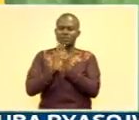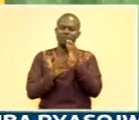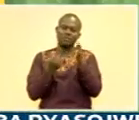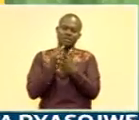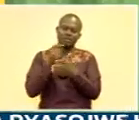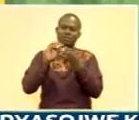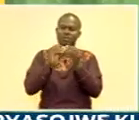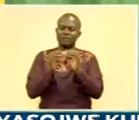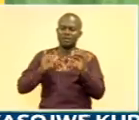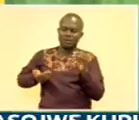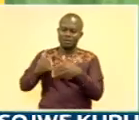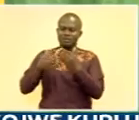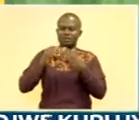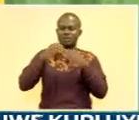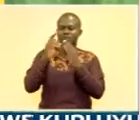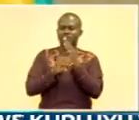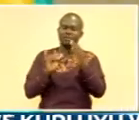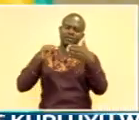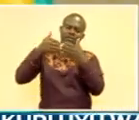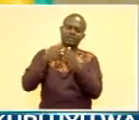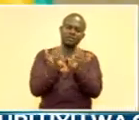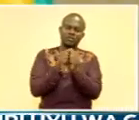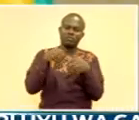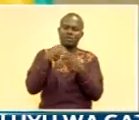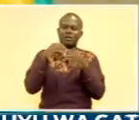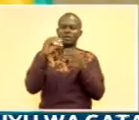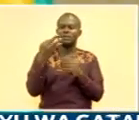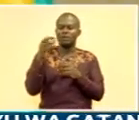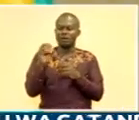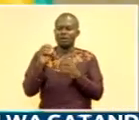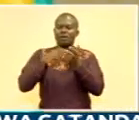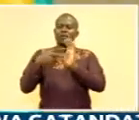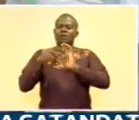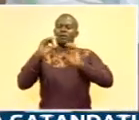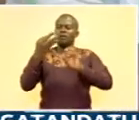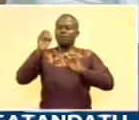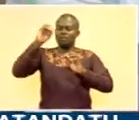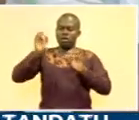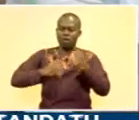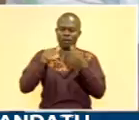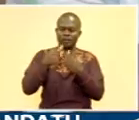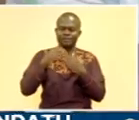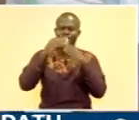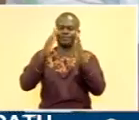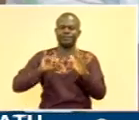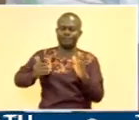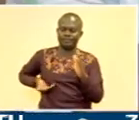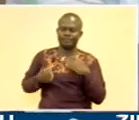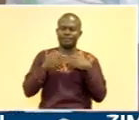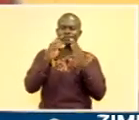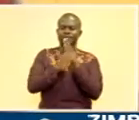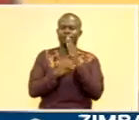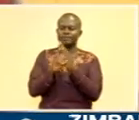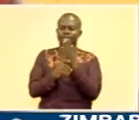byatumye umubare w'abagore bayoboye uturere bagera ku 10 ku bayobozi 30, bivuze 30% by'abayobozi b'abagore bayoboye